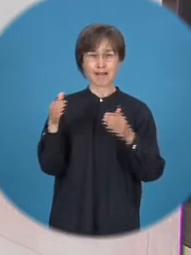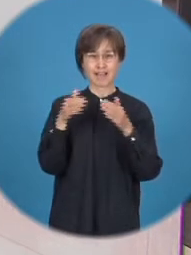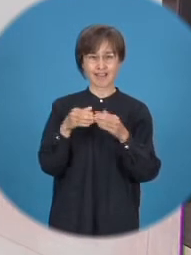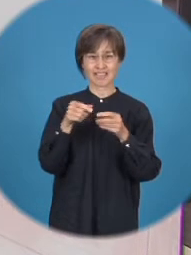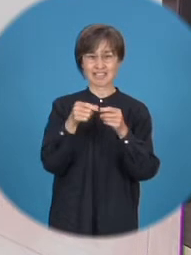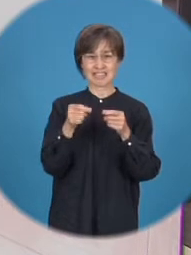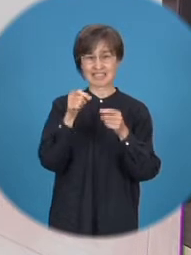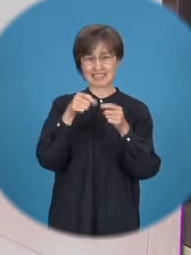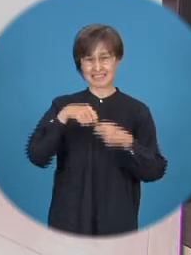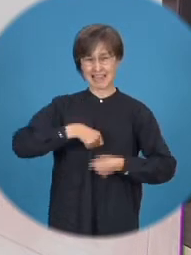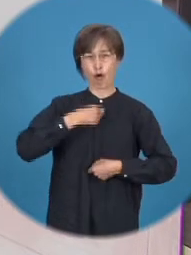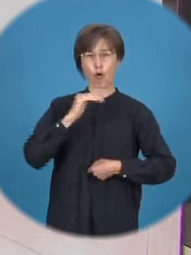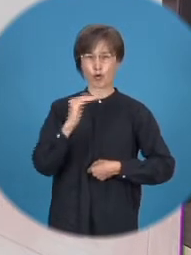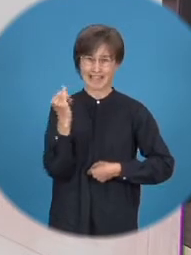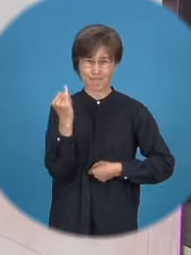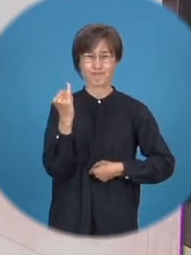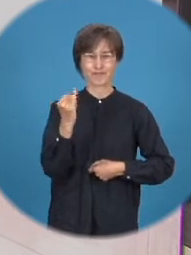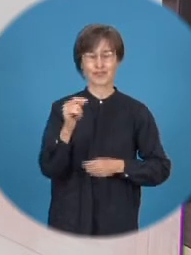される予定です。